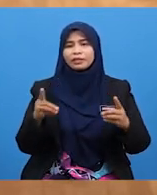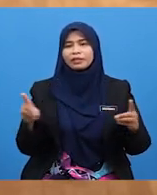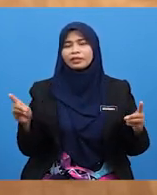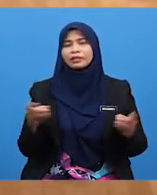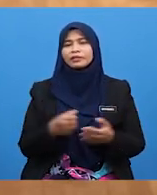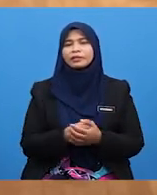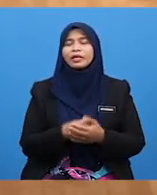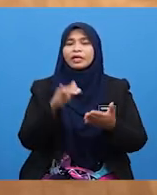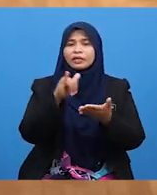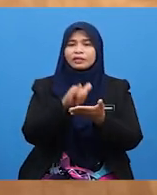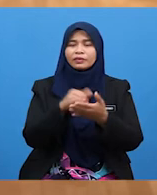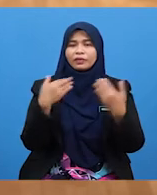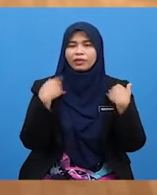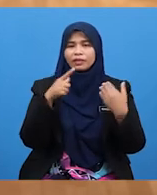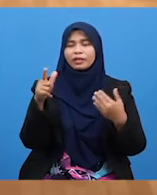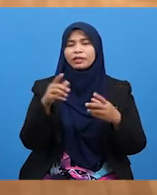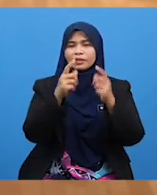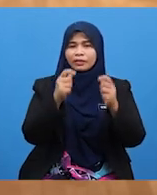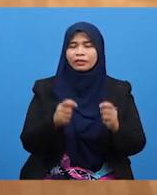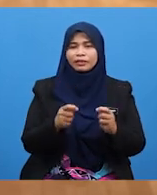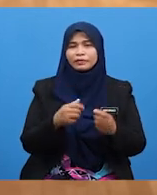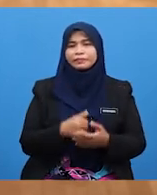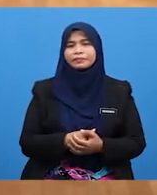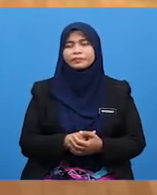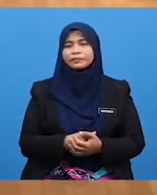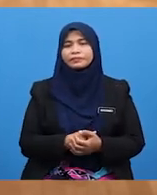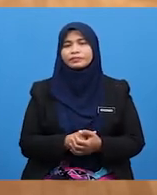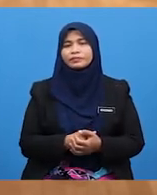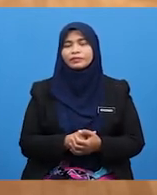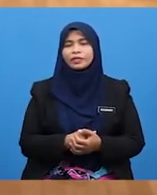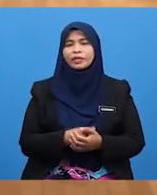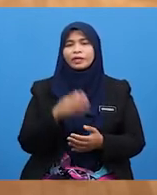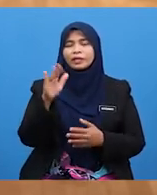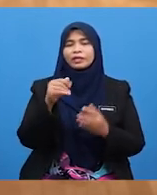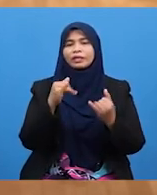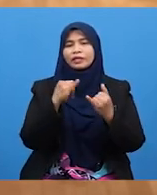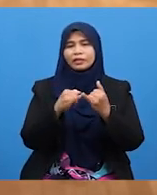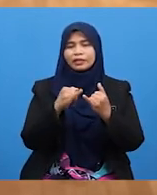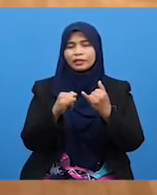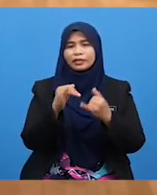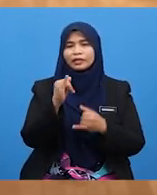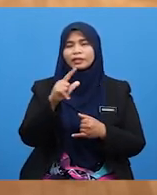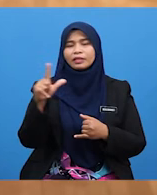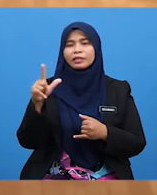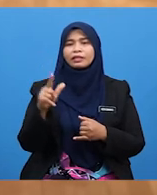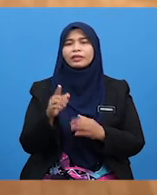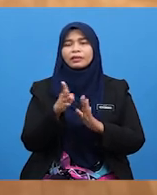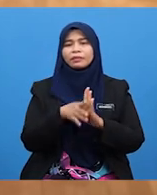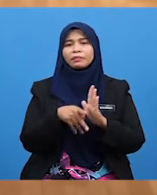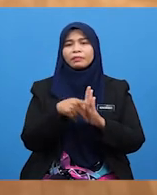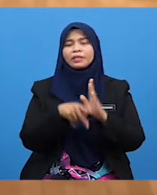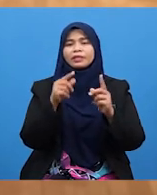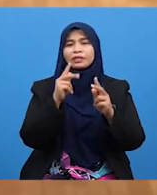berderai. Itu adalah teknik yang saya nyatakan tadi. Okey? Yang terakhir sekali adalah